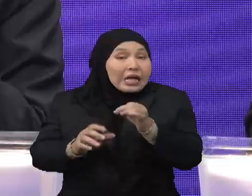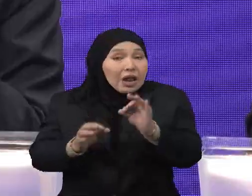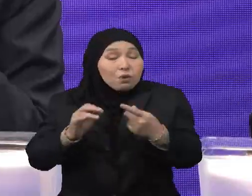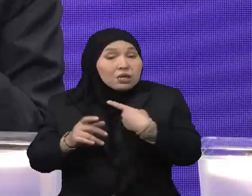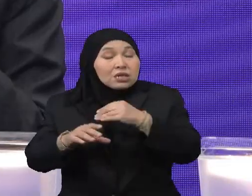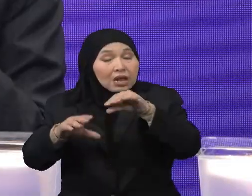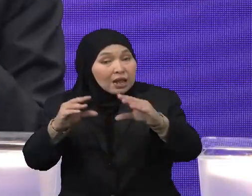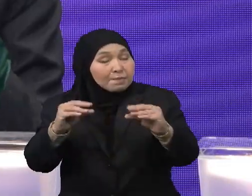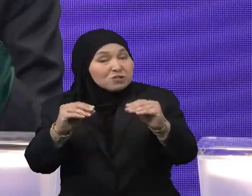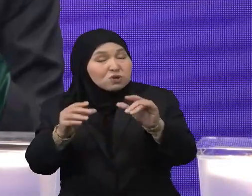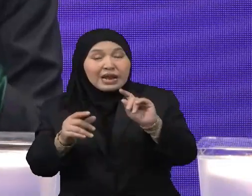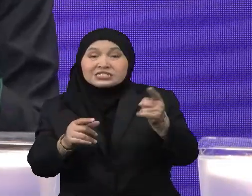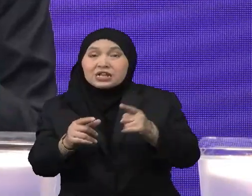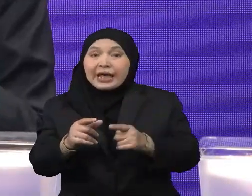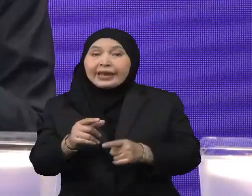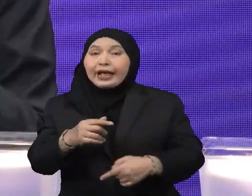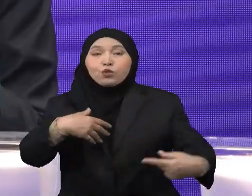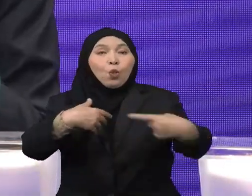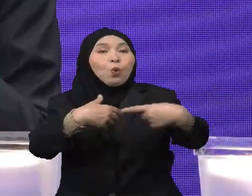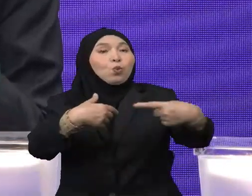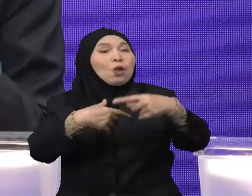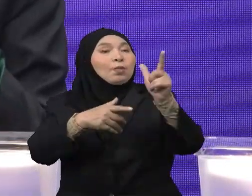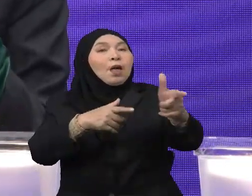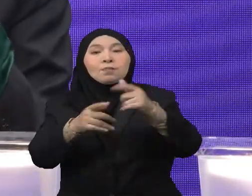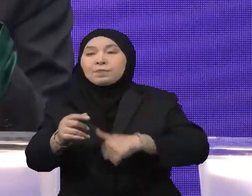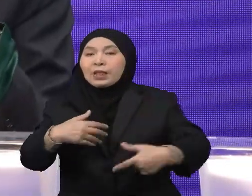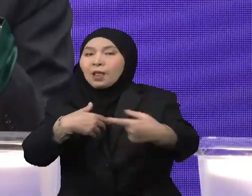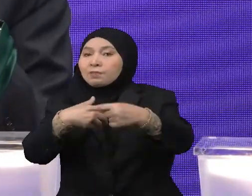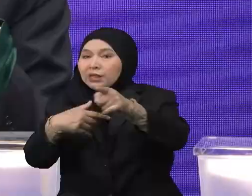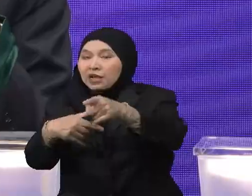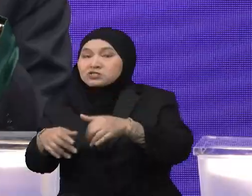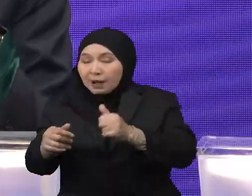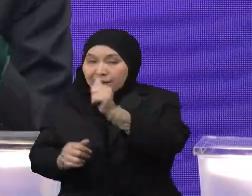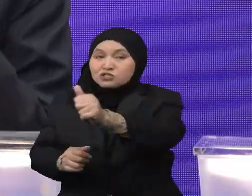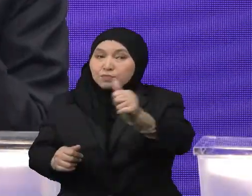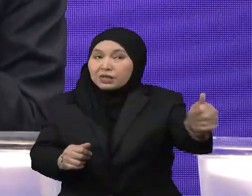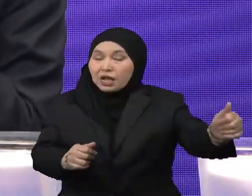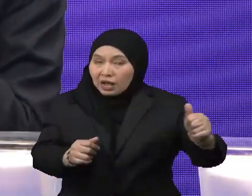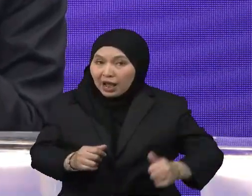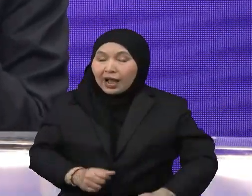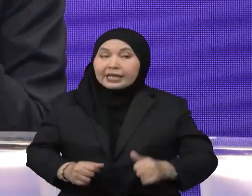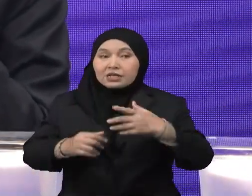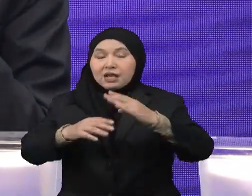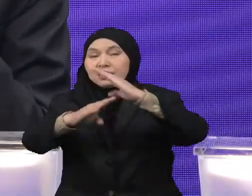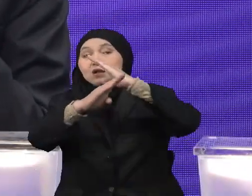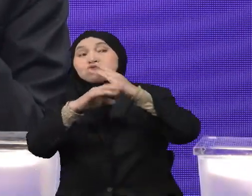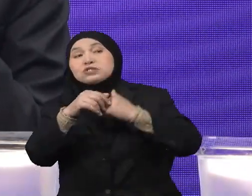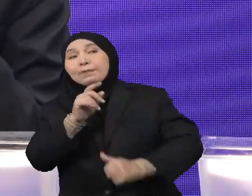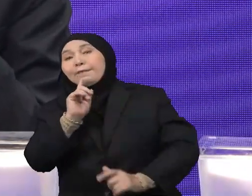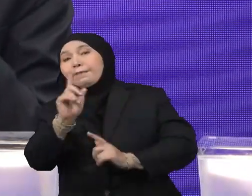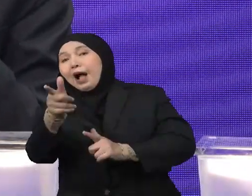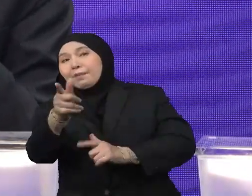itu hanya untuk menembak masyarakat kali ini masing-masing Angka perisai tengok Siapa yang